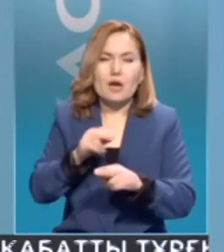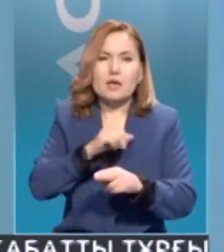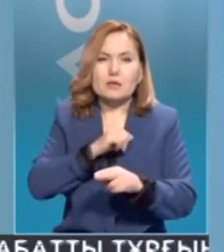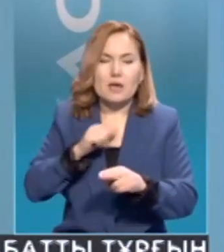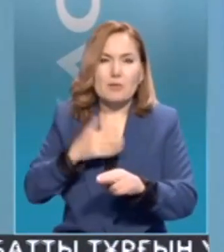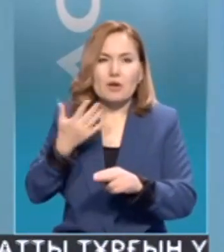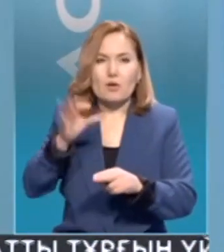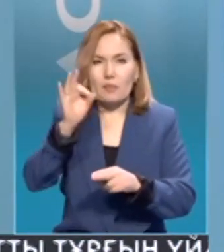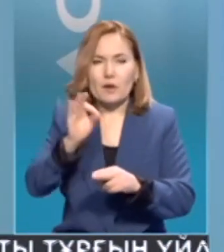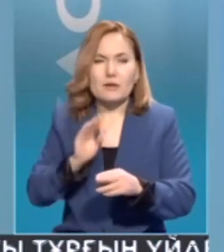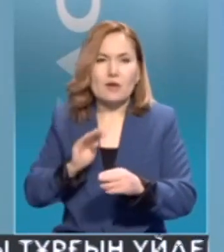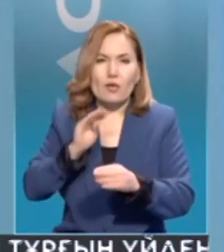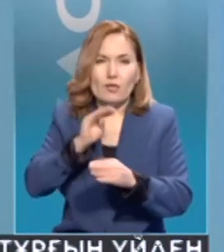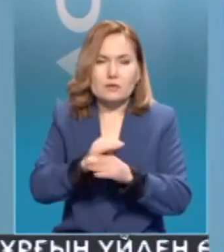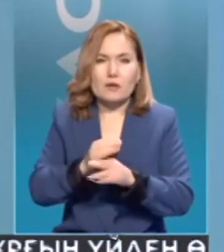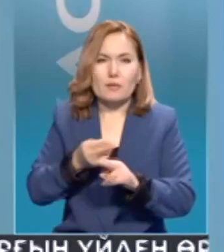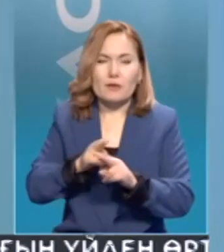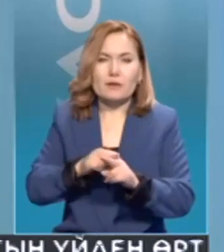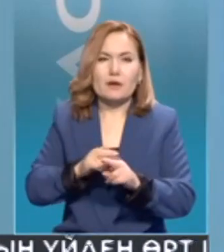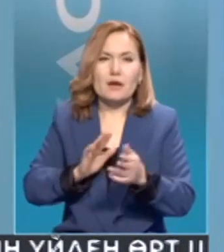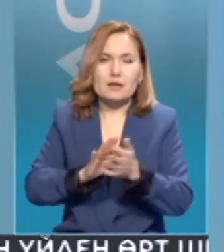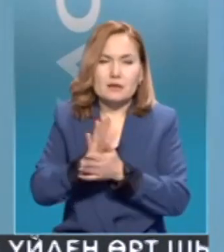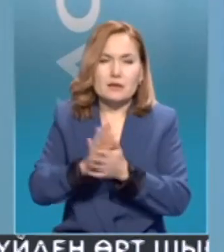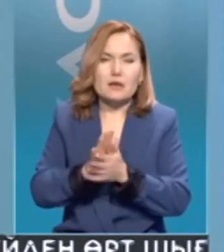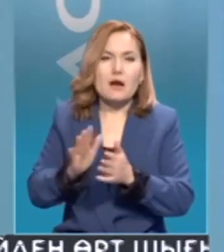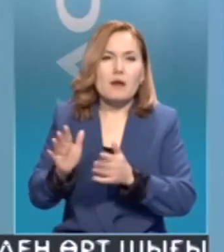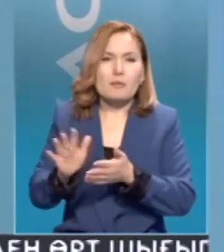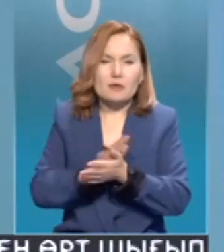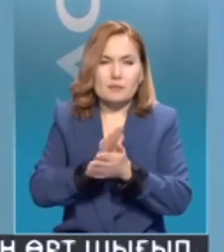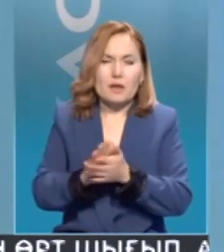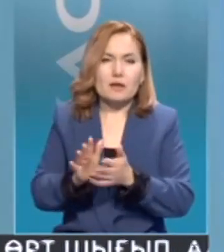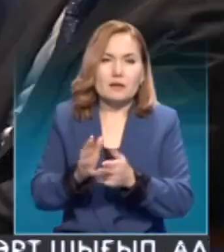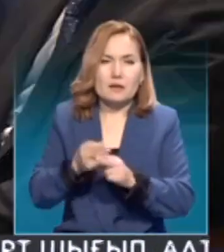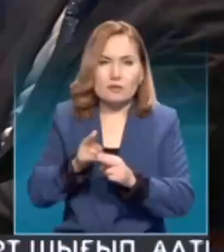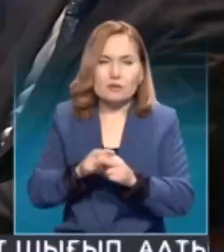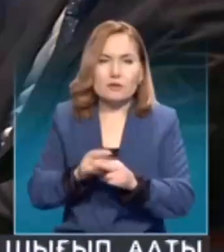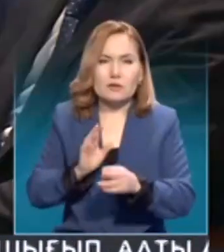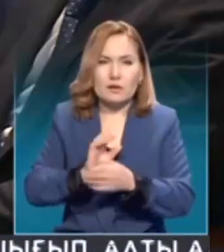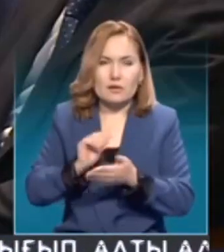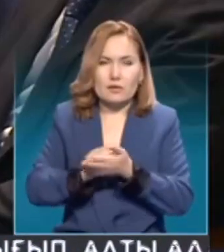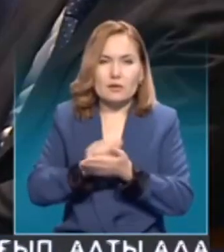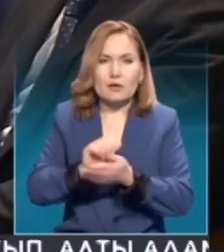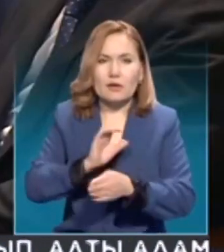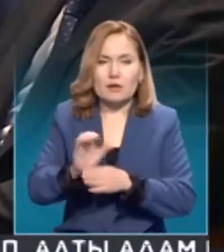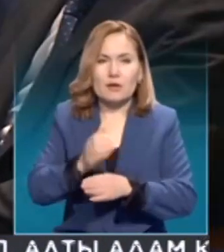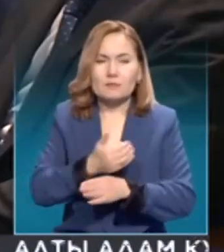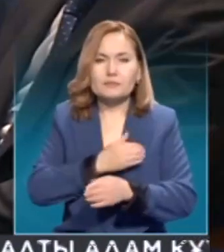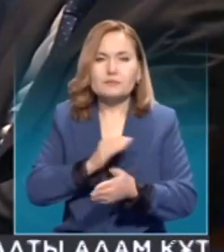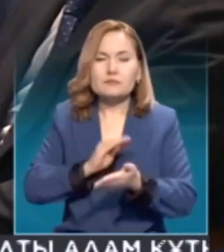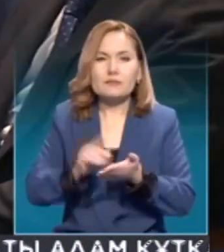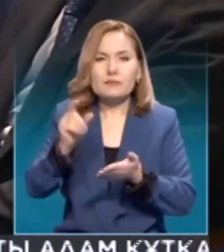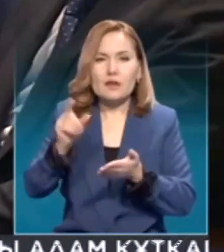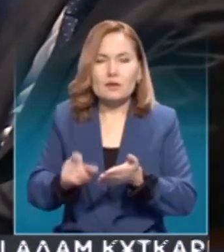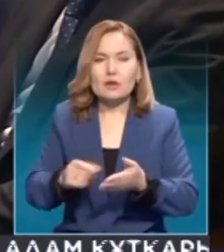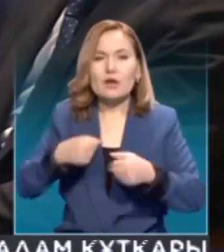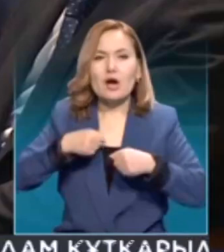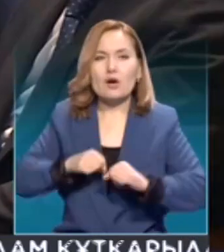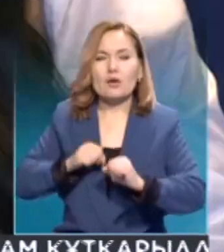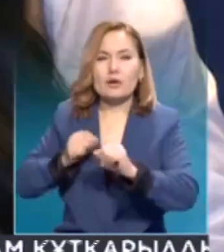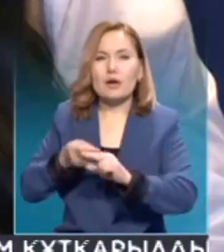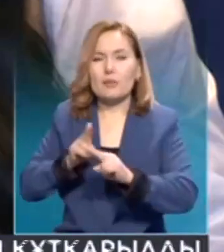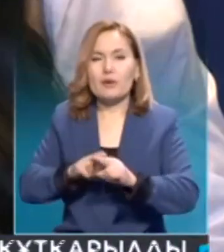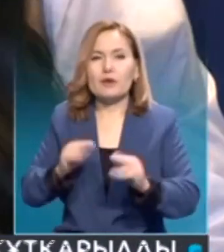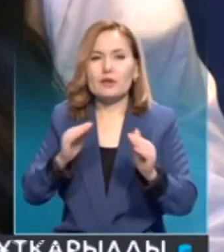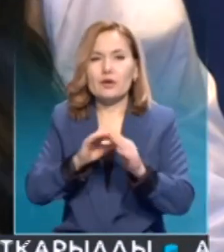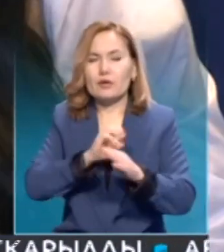да, біз газеттерді тегін шығаруға да қолдау жасар едік. Енді журналистердің құқықтық мәртебесін көтеріп, әлеуметтік